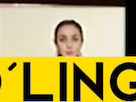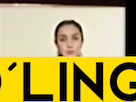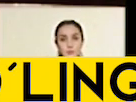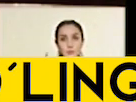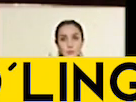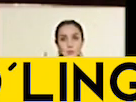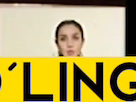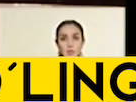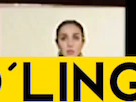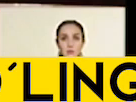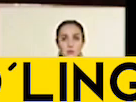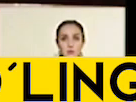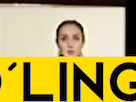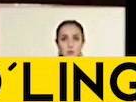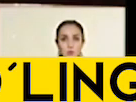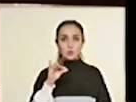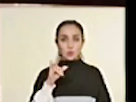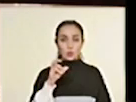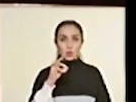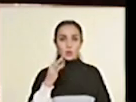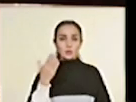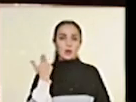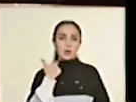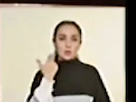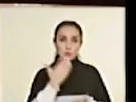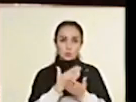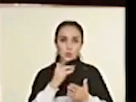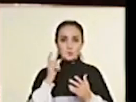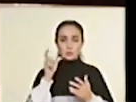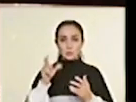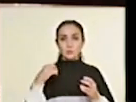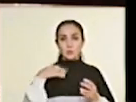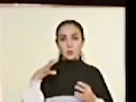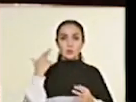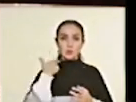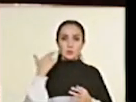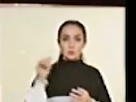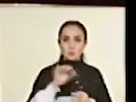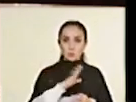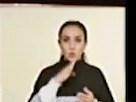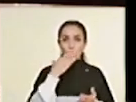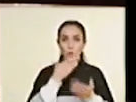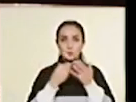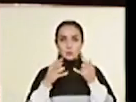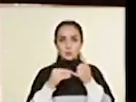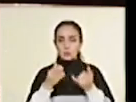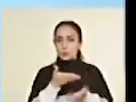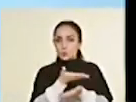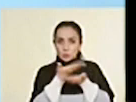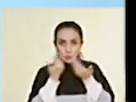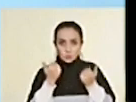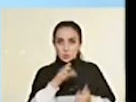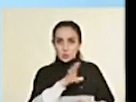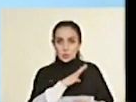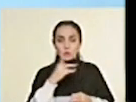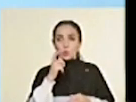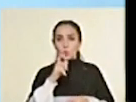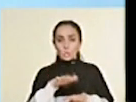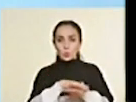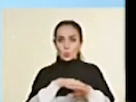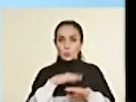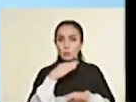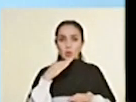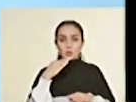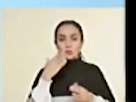Yunonistonda zadagonlardan qarzdor bo'lib qolgan, o'z yer va mulkiga ega bo'lmagan ko'plab kishilar